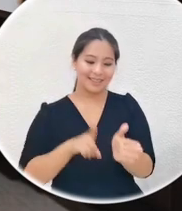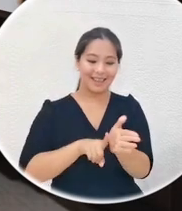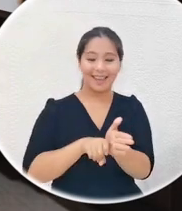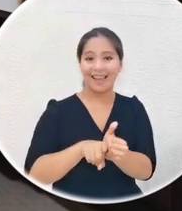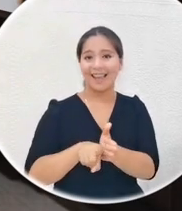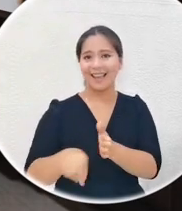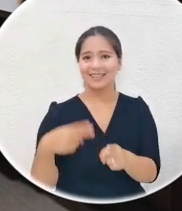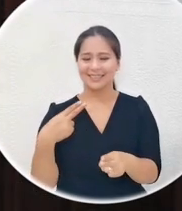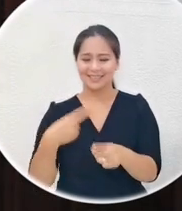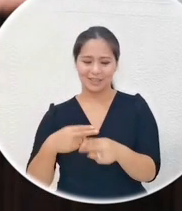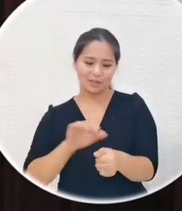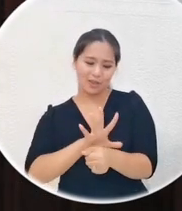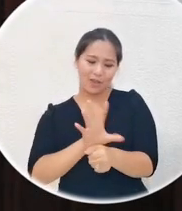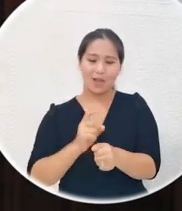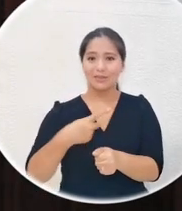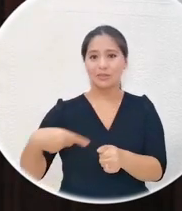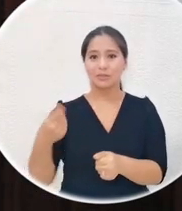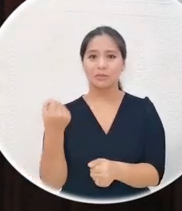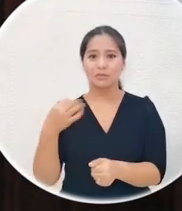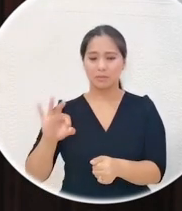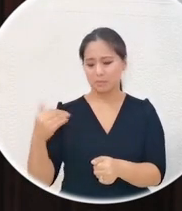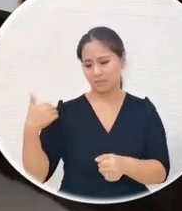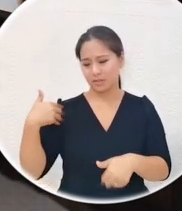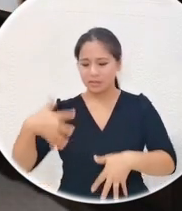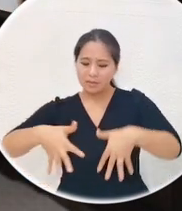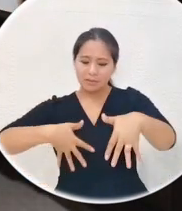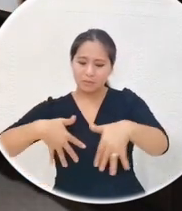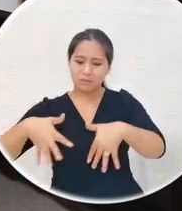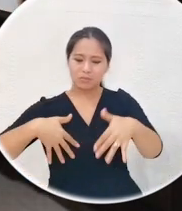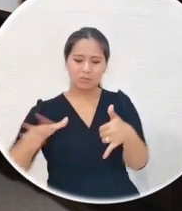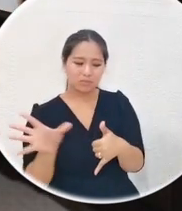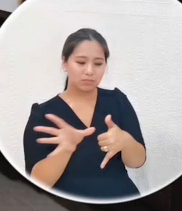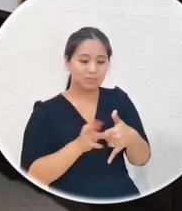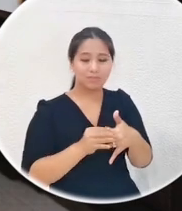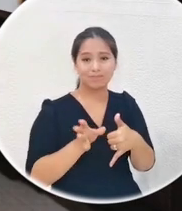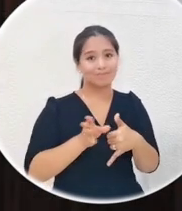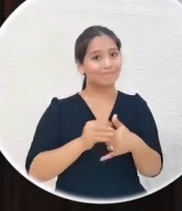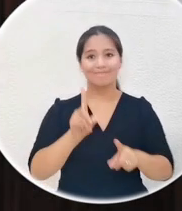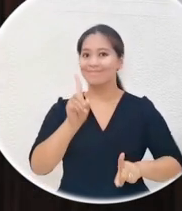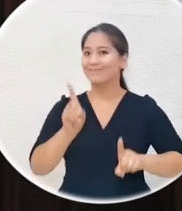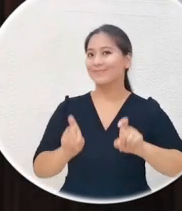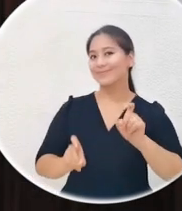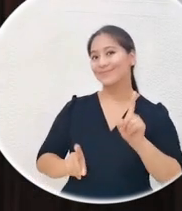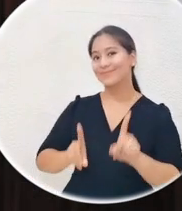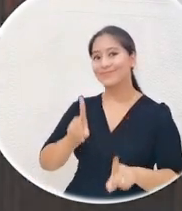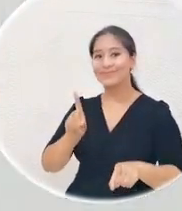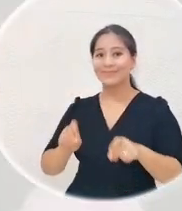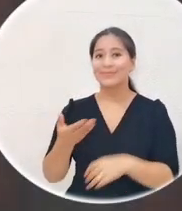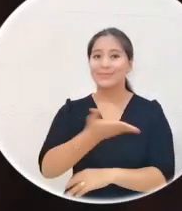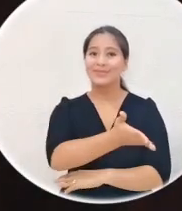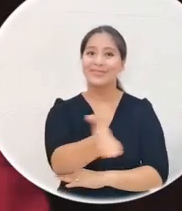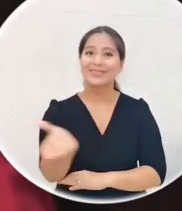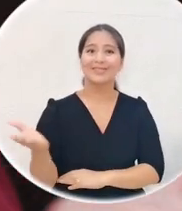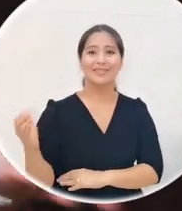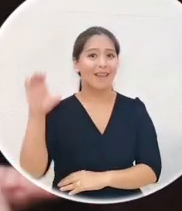มีไวรัสที่ซื้อโคโรนามันทำหายผู้คนจนถึงแก่ชีวิต เพีย